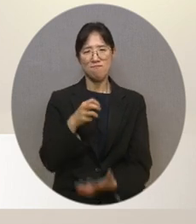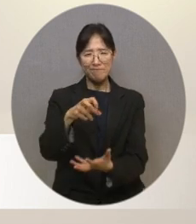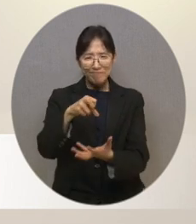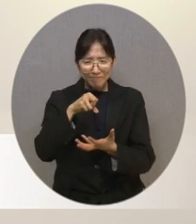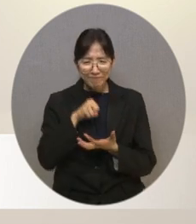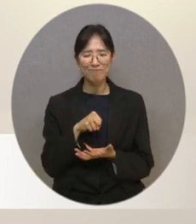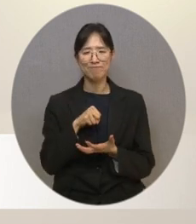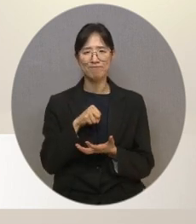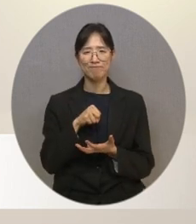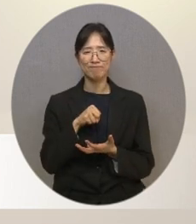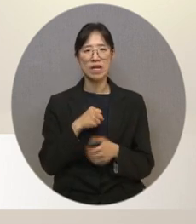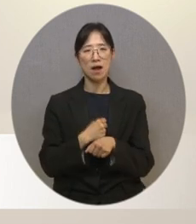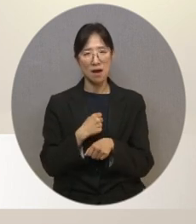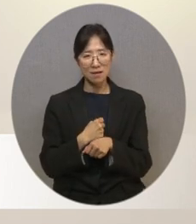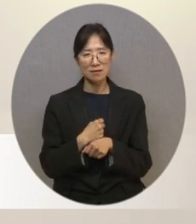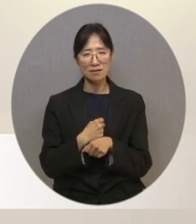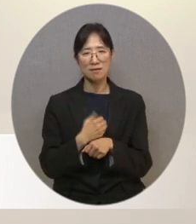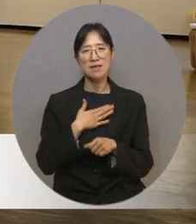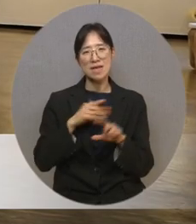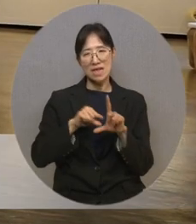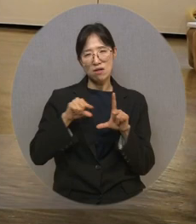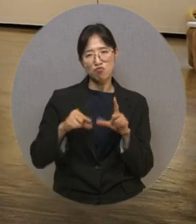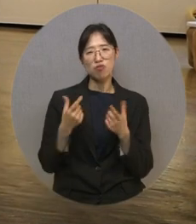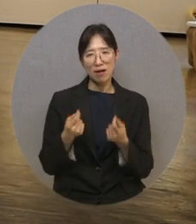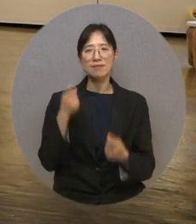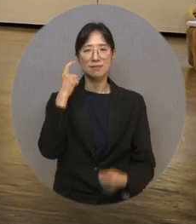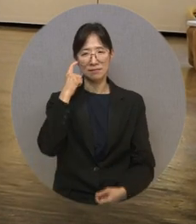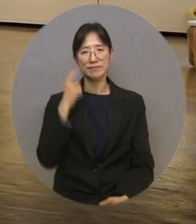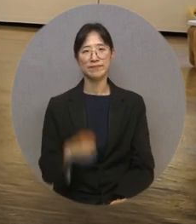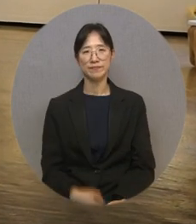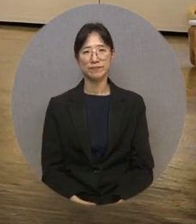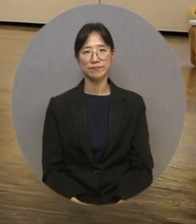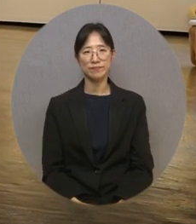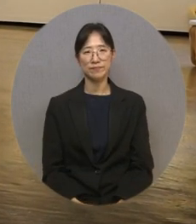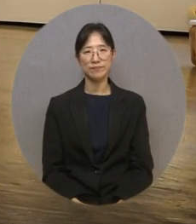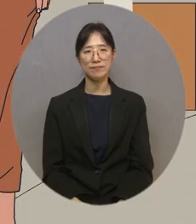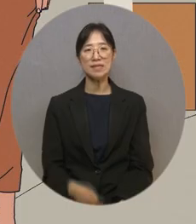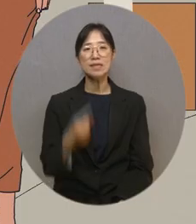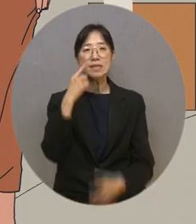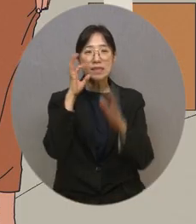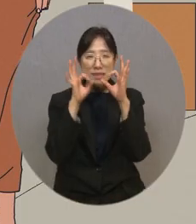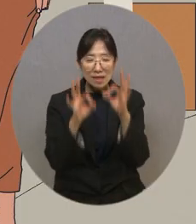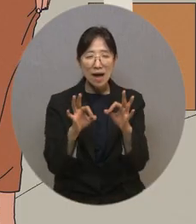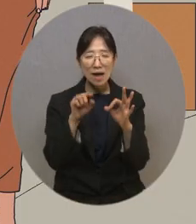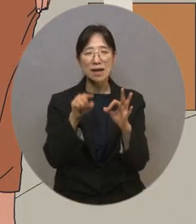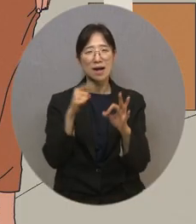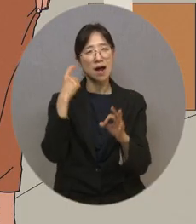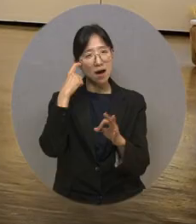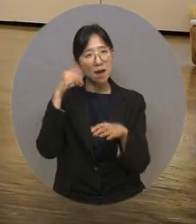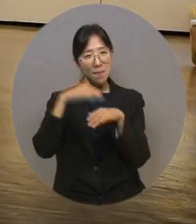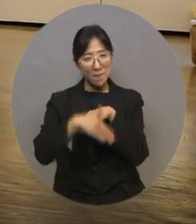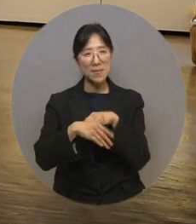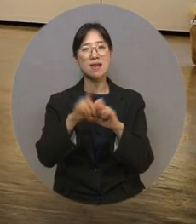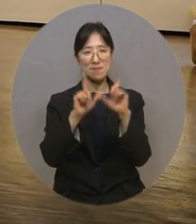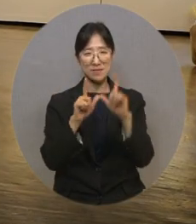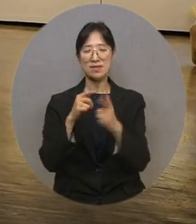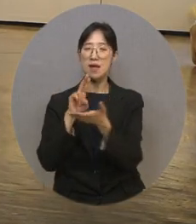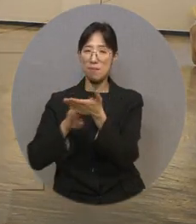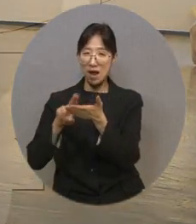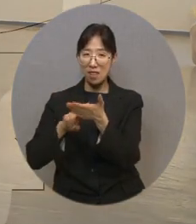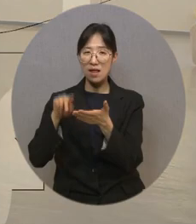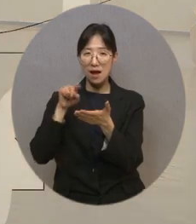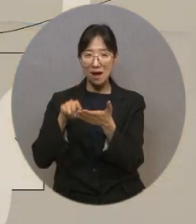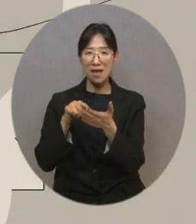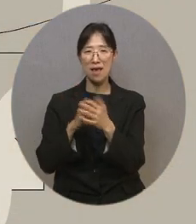자신의 것으로 이제 받아들일 수 있는 자신의 화편으로 받아들일 수 있는 시각이라는 추상적 관념의 이미지와